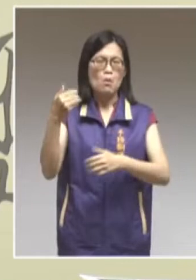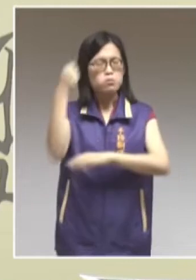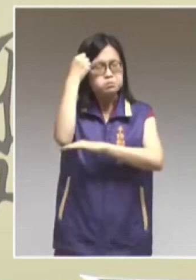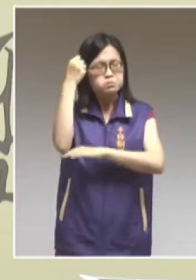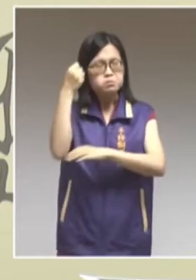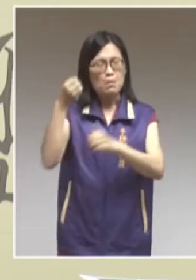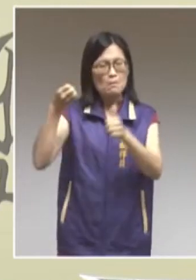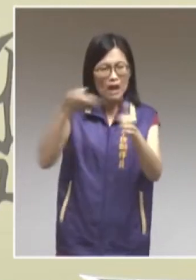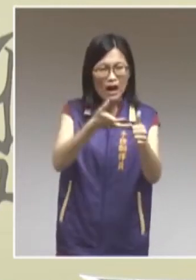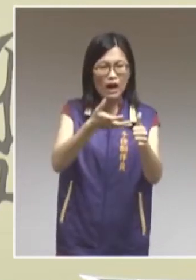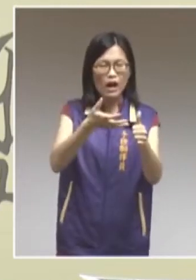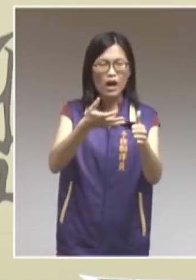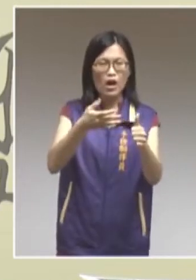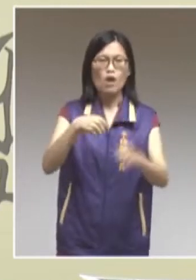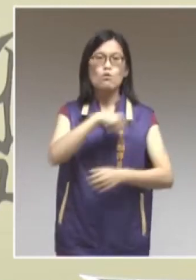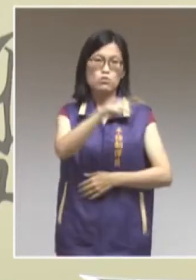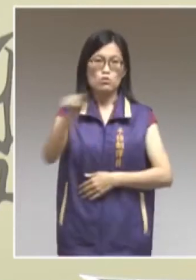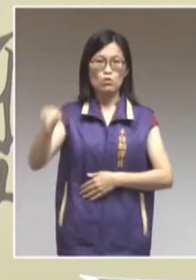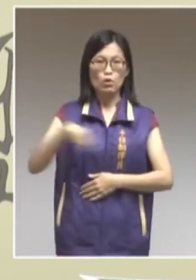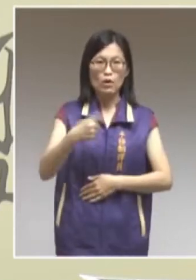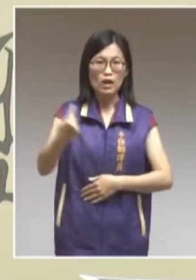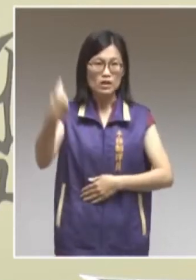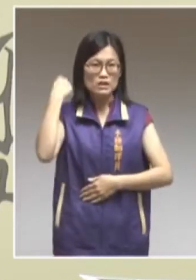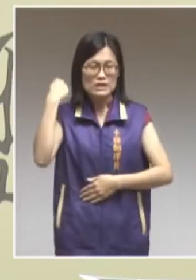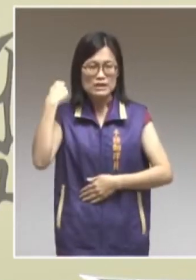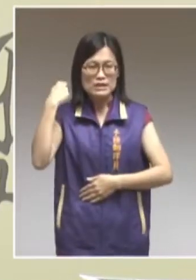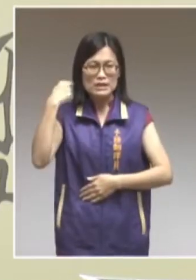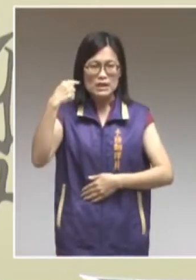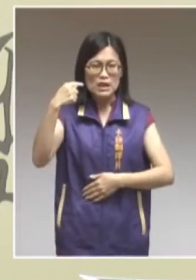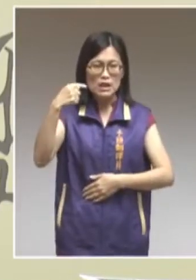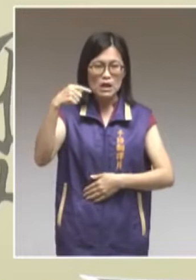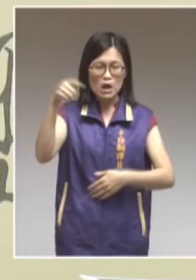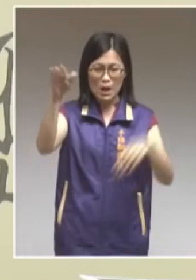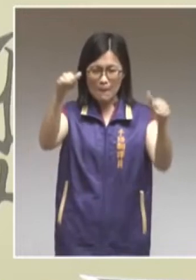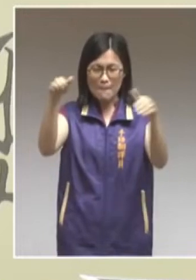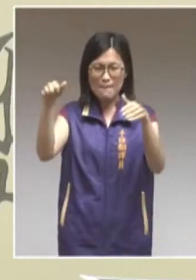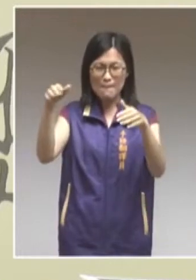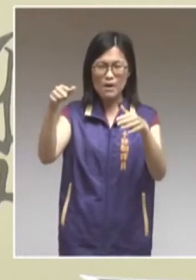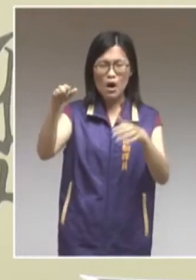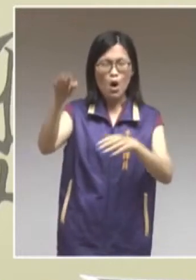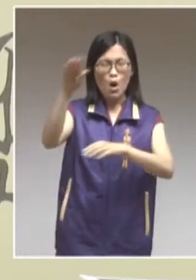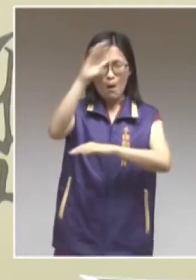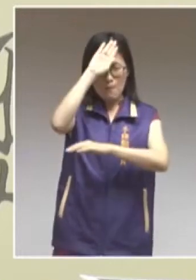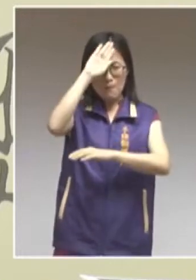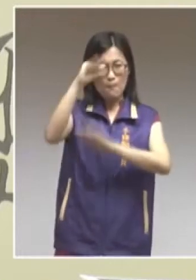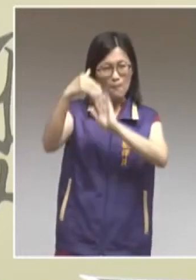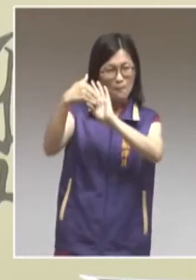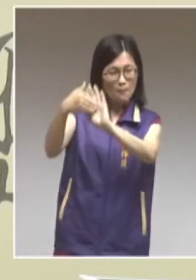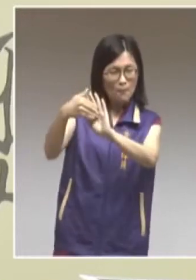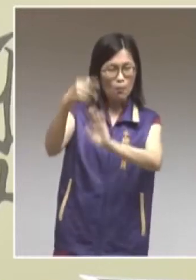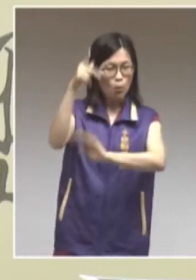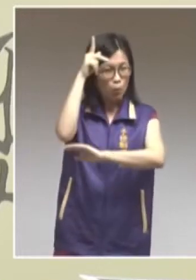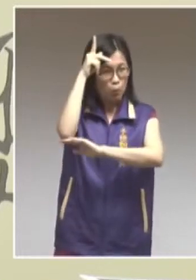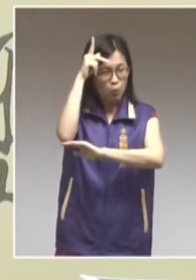们在昨天也这个调阅了相关的这个防疫旅馆里面他的